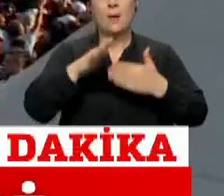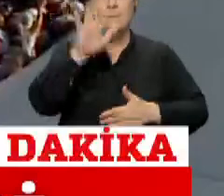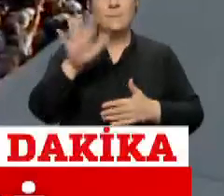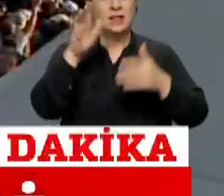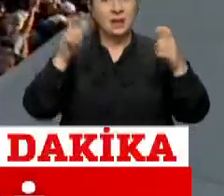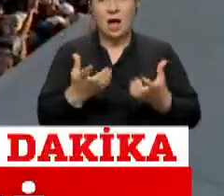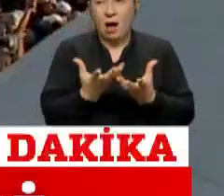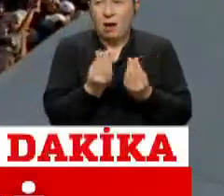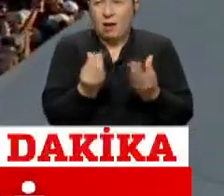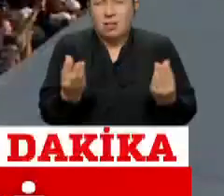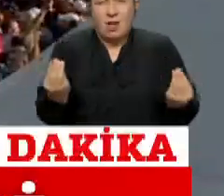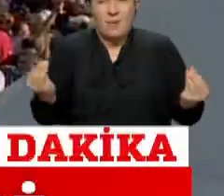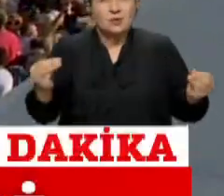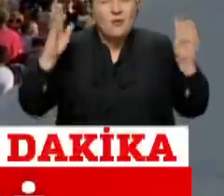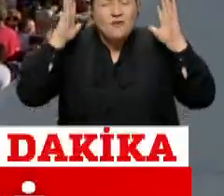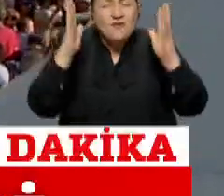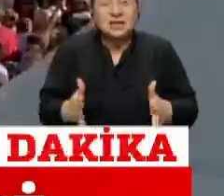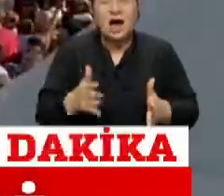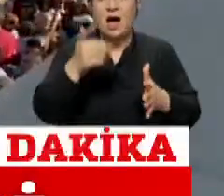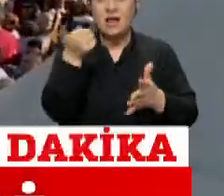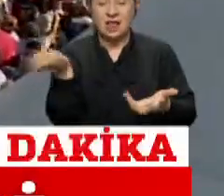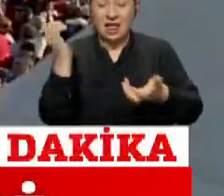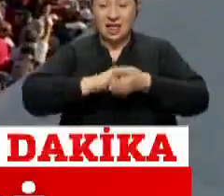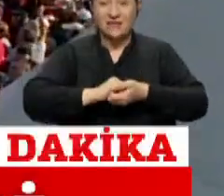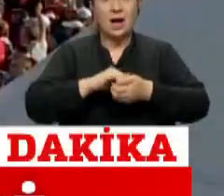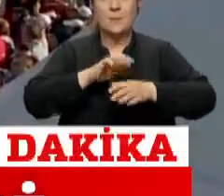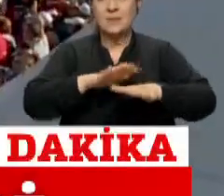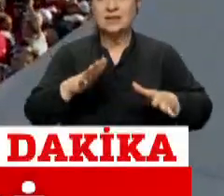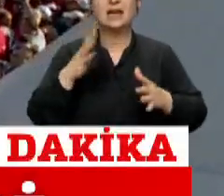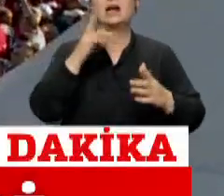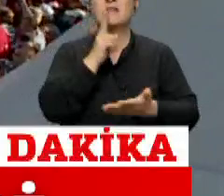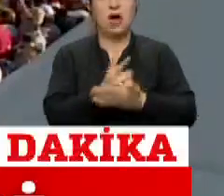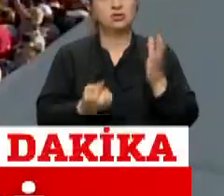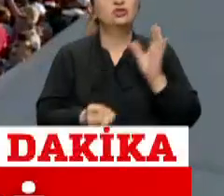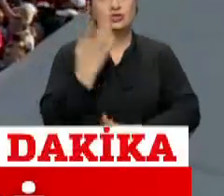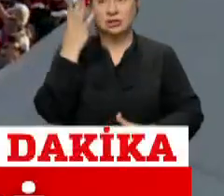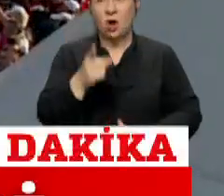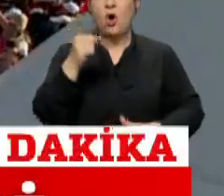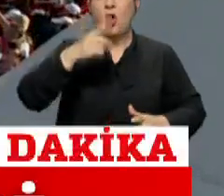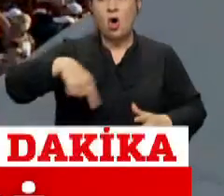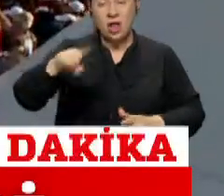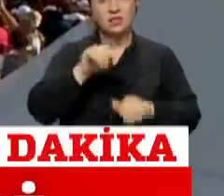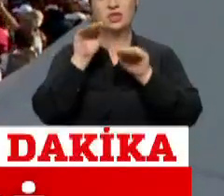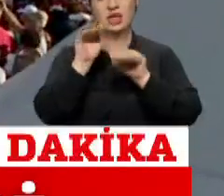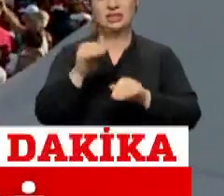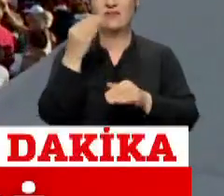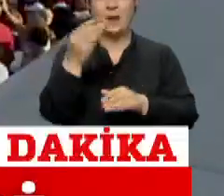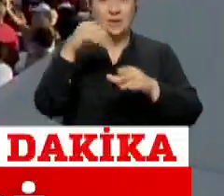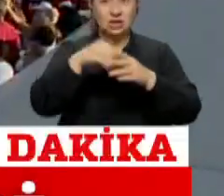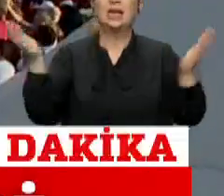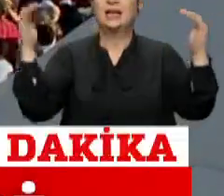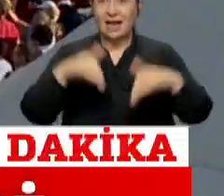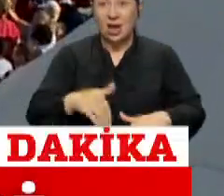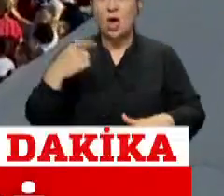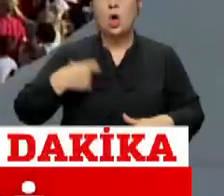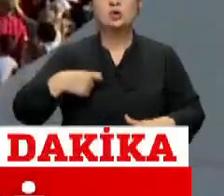Maltepe'de kalabalık çok fazla. Altılı ittifak masasından da karar çıkmıştı. Onlar da desteklerini vermek için buraya